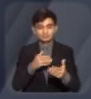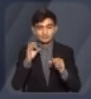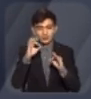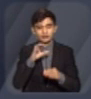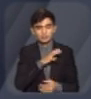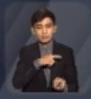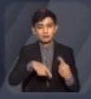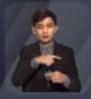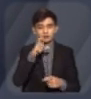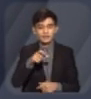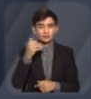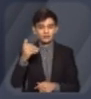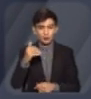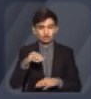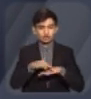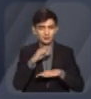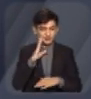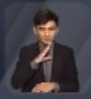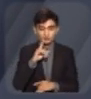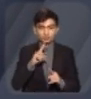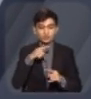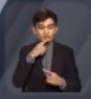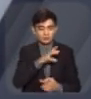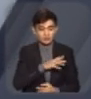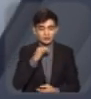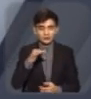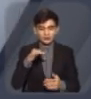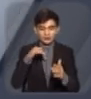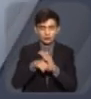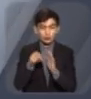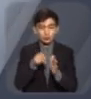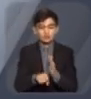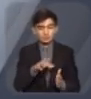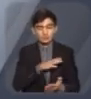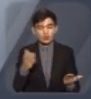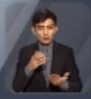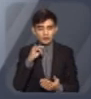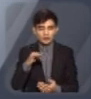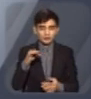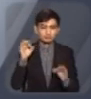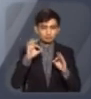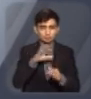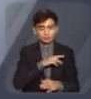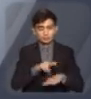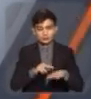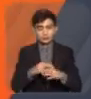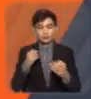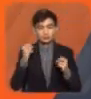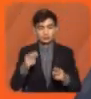Она успела позвонить мне, что нас убивают. Каковы мотивы убийства и комментируют ли ситуацию